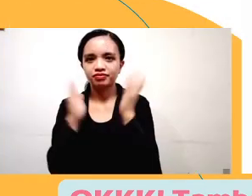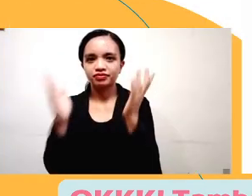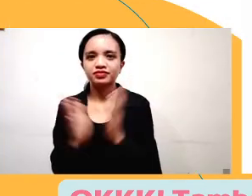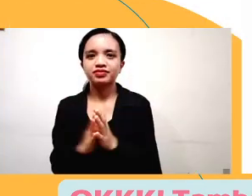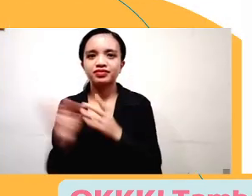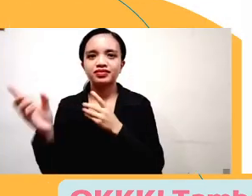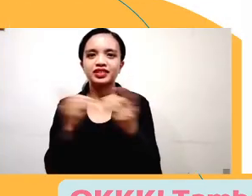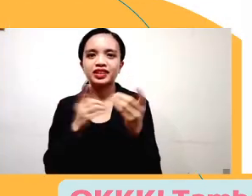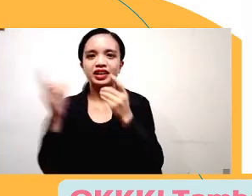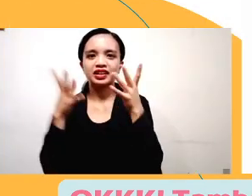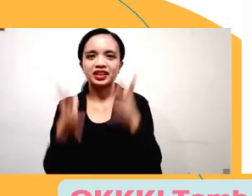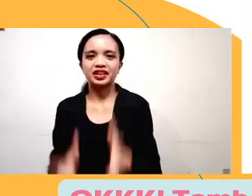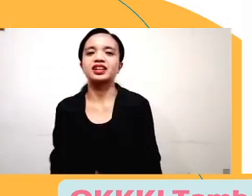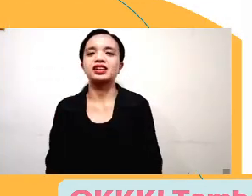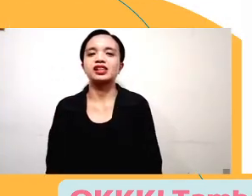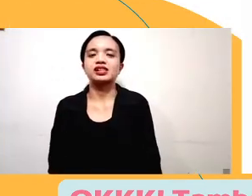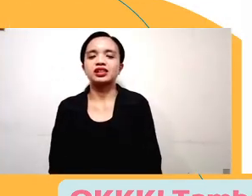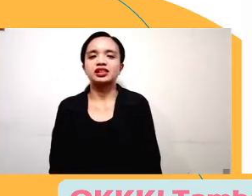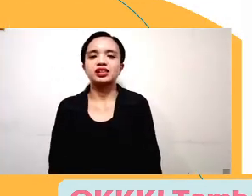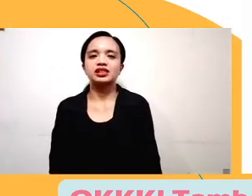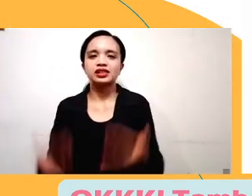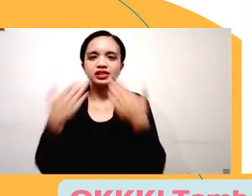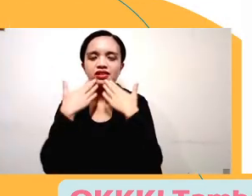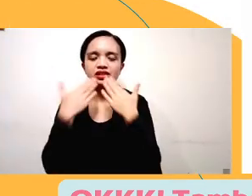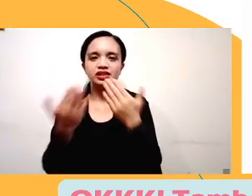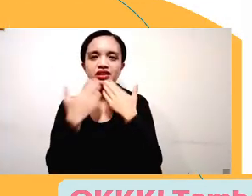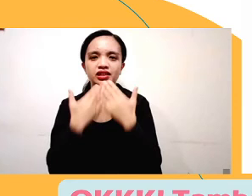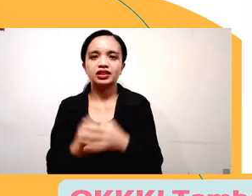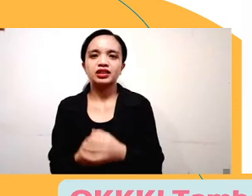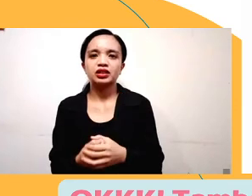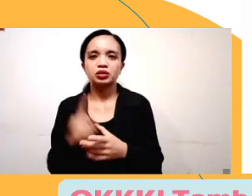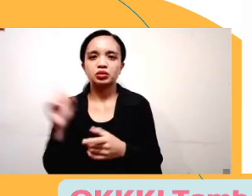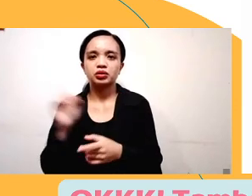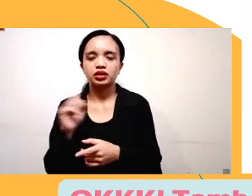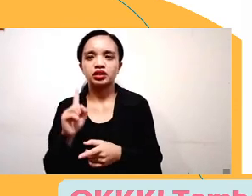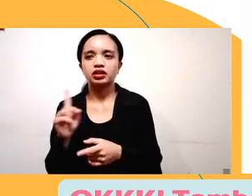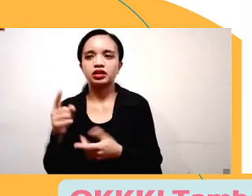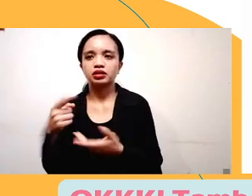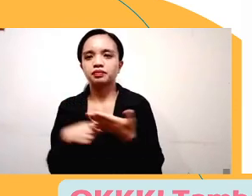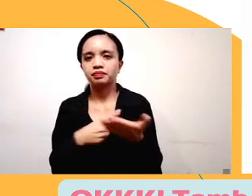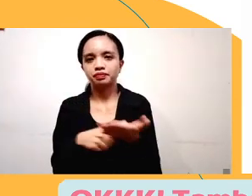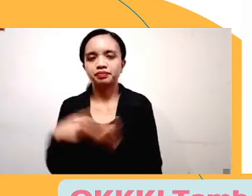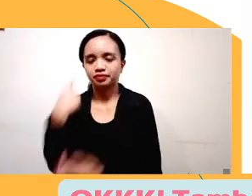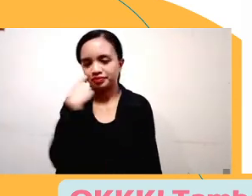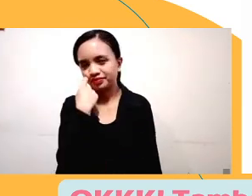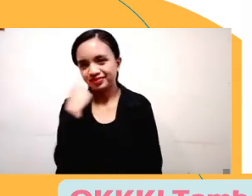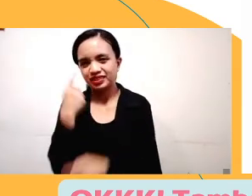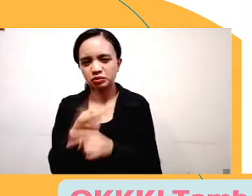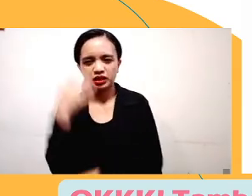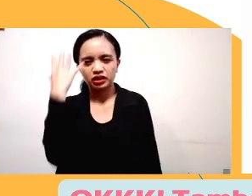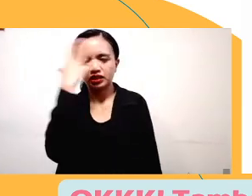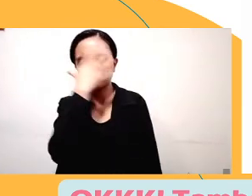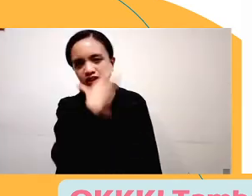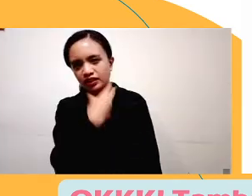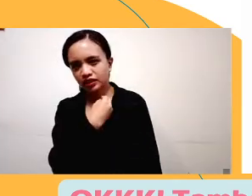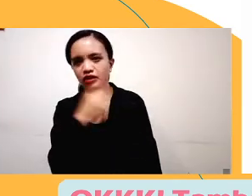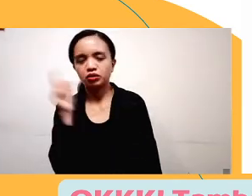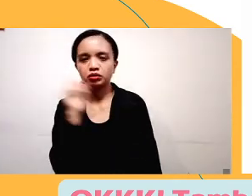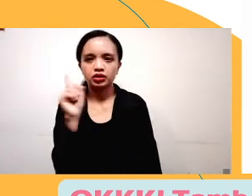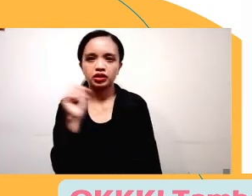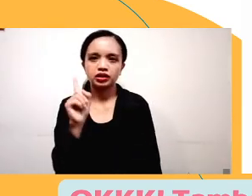Arco, sa kanyang pasasalamat at sa pagsusugpa ng usapan natin kanina. No? Ang gandang takeaway din ng